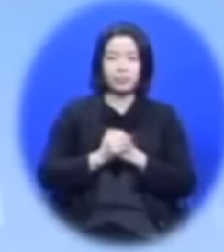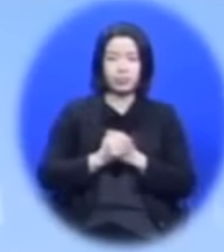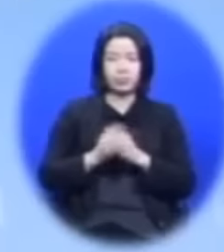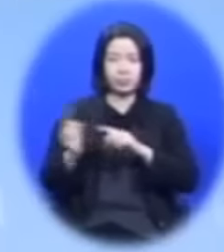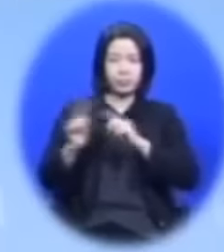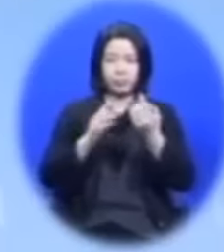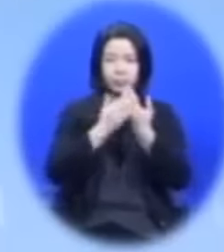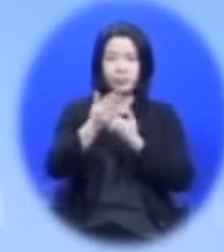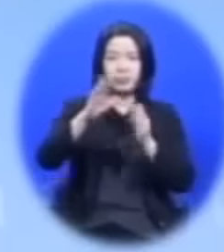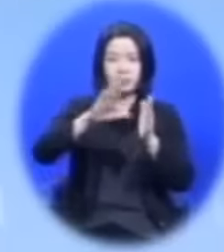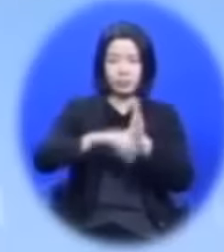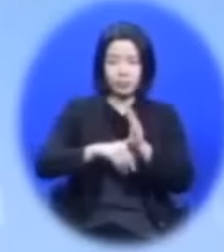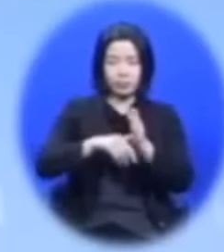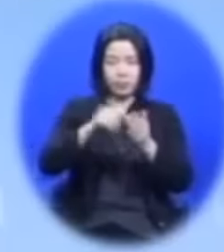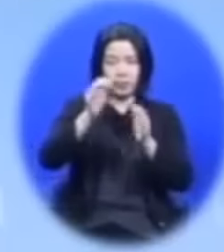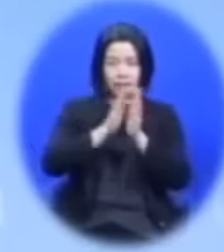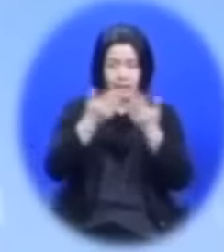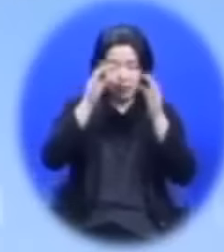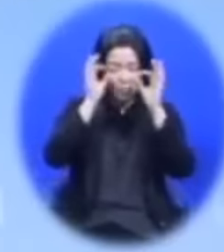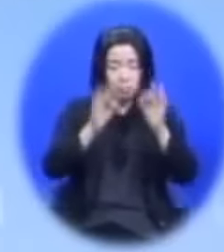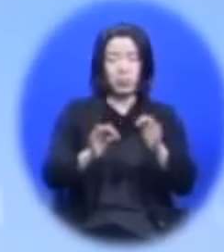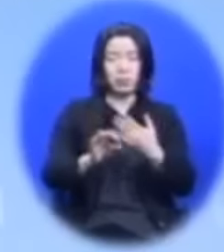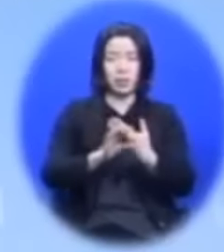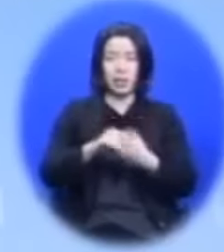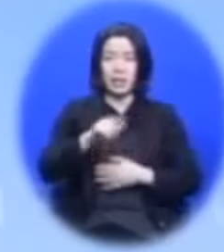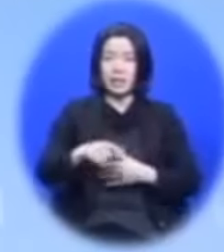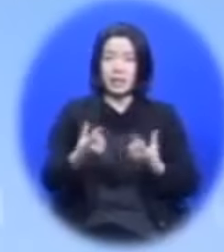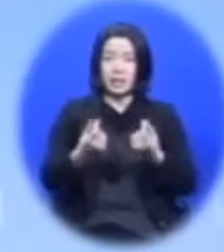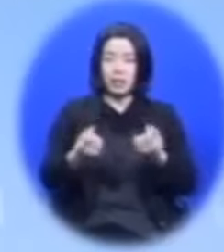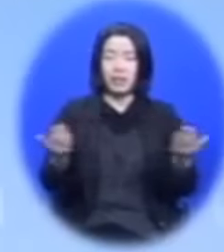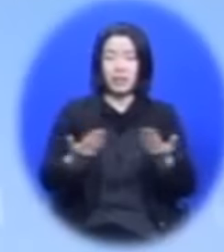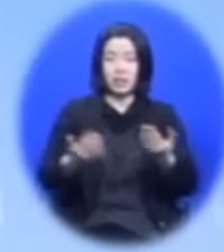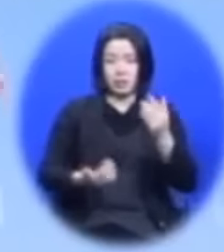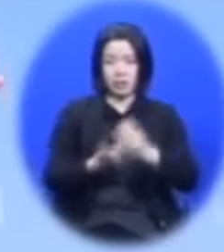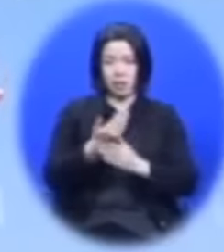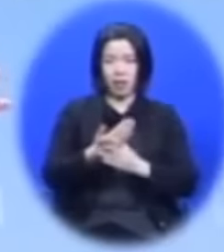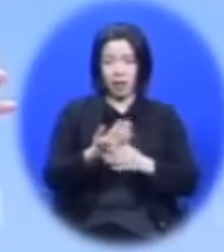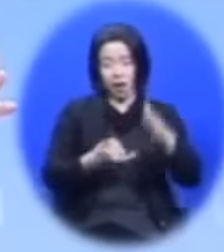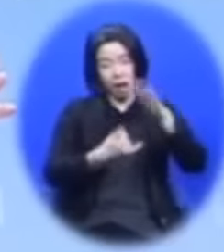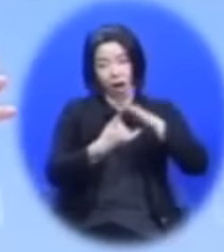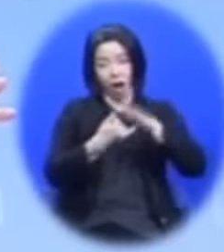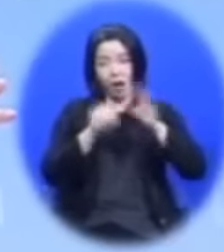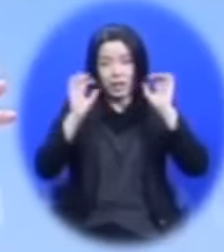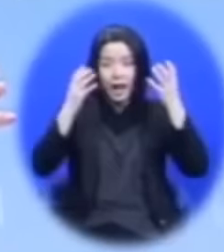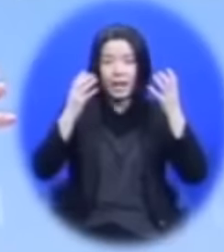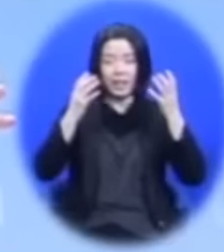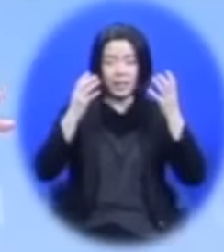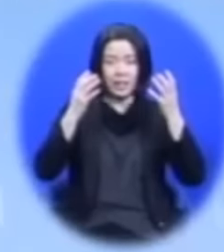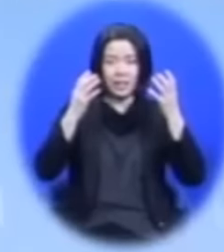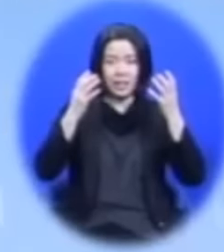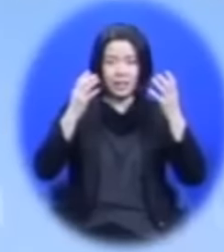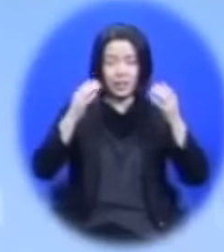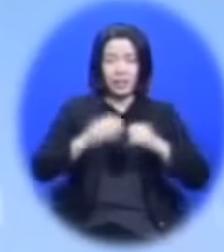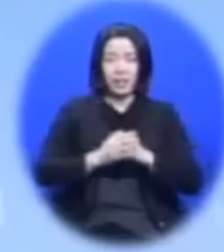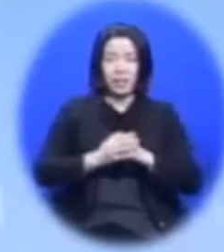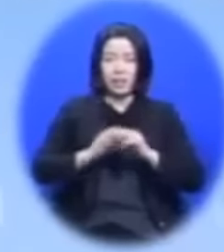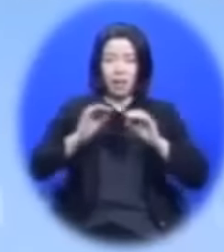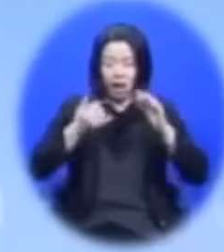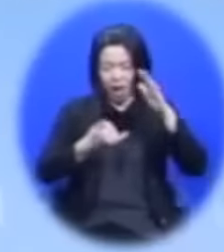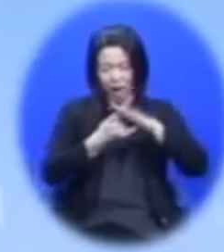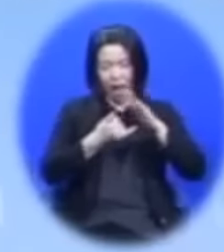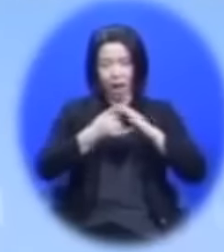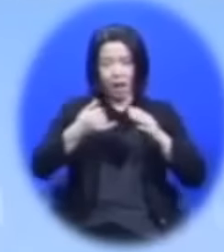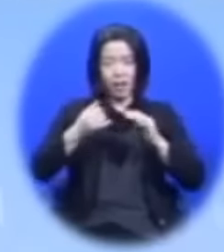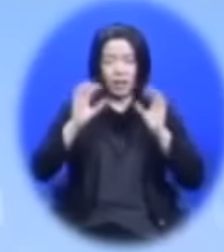부흥의 시대의 기록을 읽어보면 이런 일들이 일어나요. 어린아이들이 말이에요. 아니 세상에